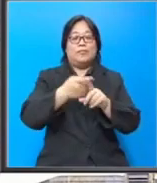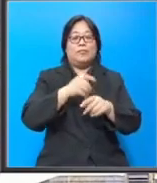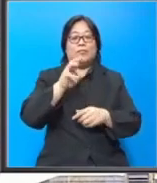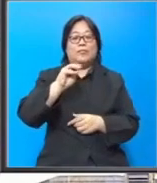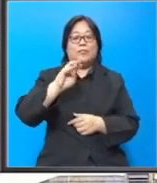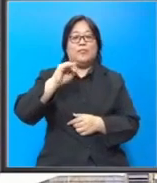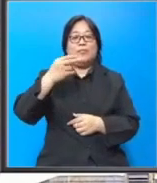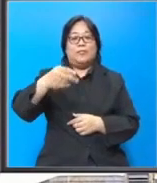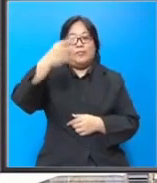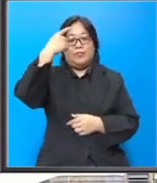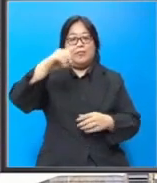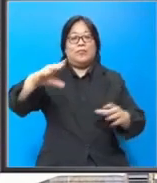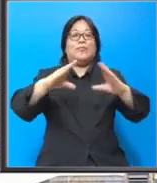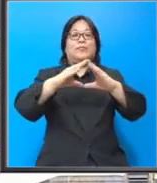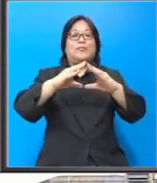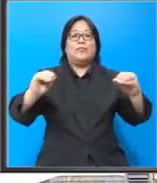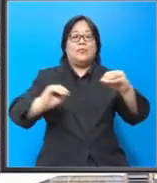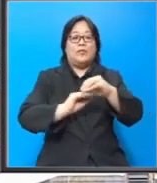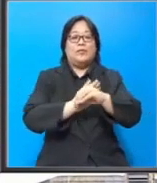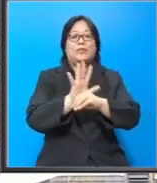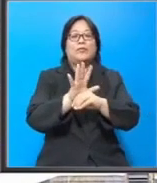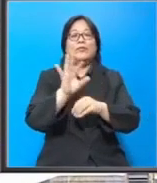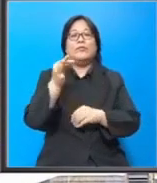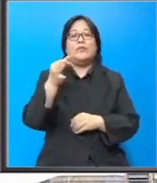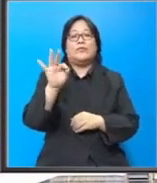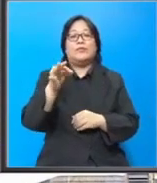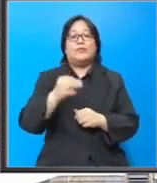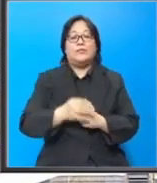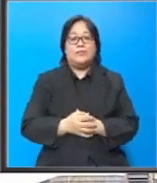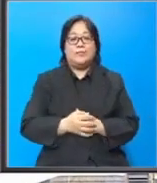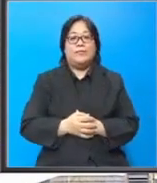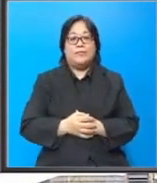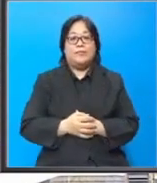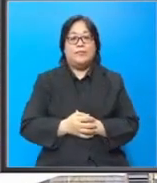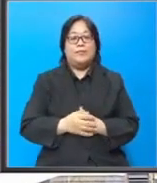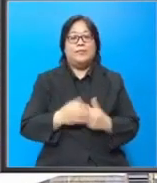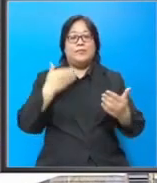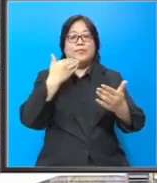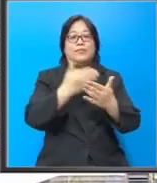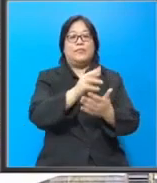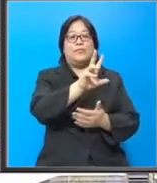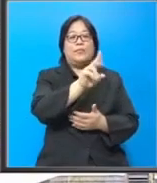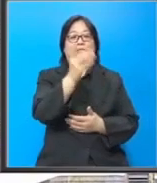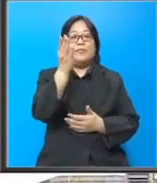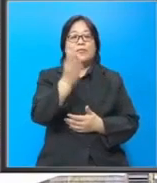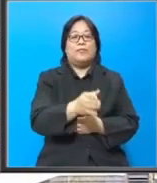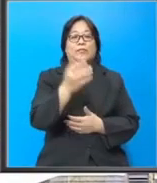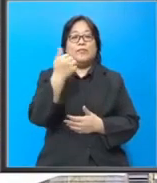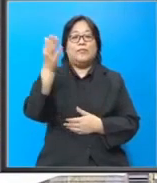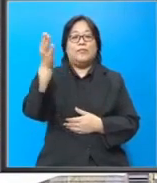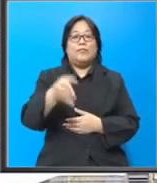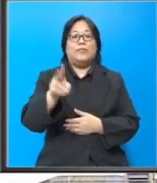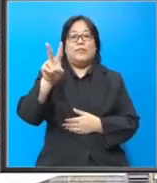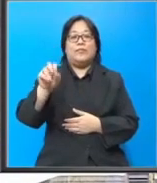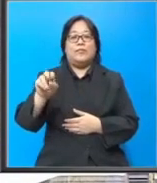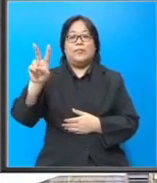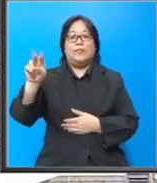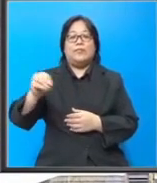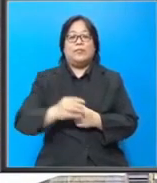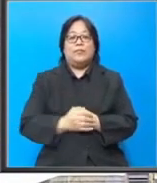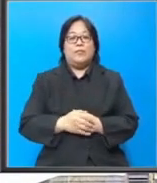bagi menangani wabak Hobbit 19 sehingga 31oktober 2020